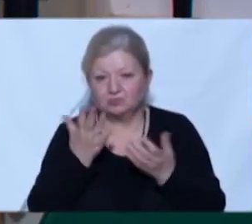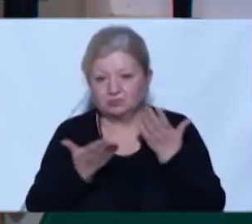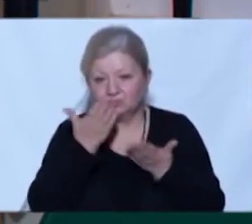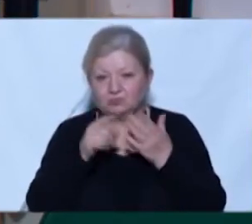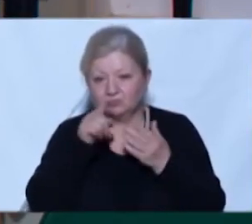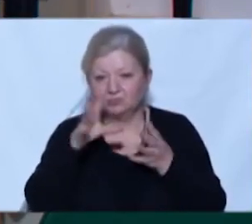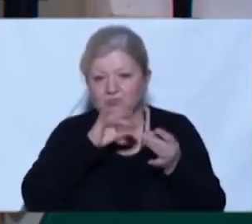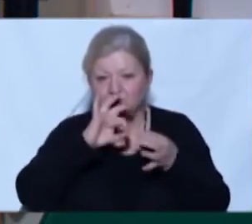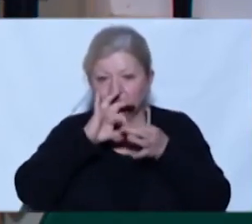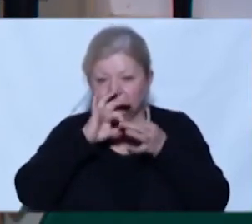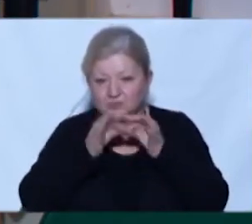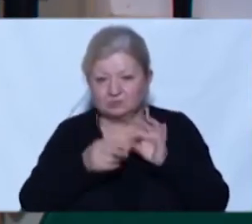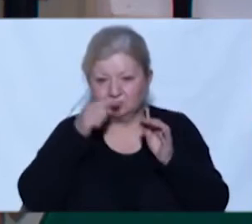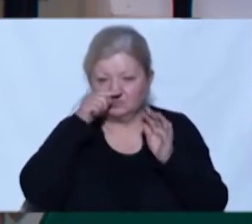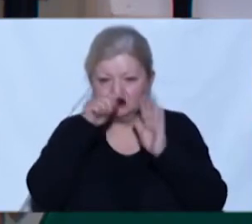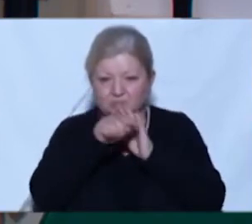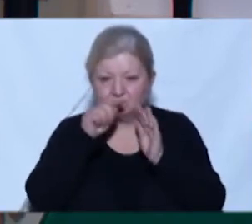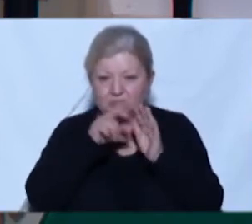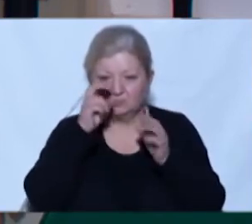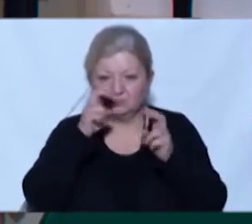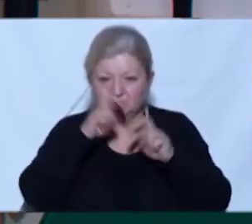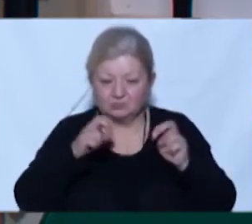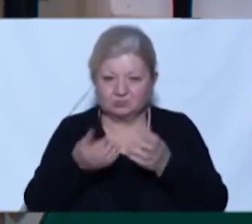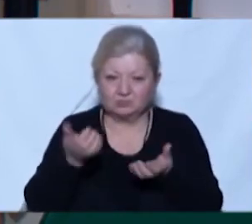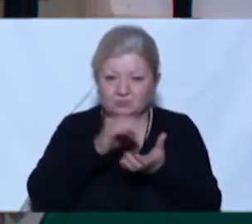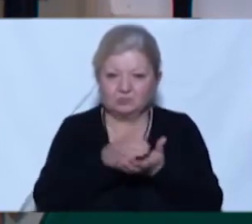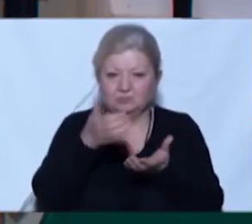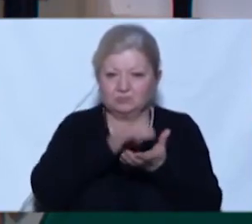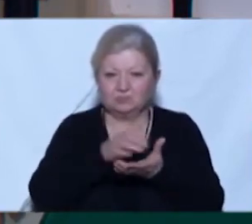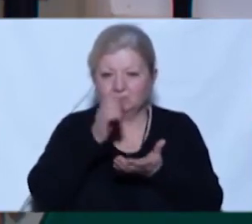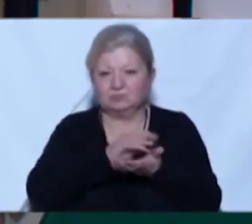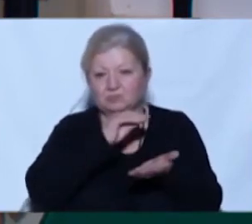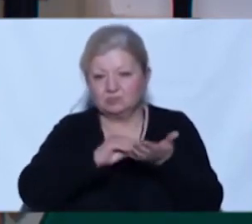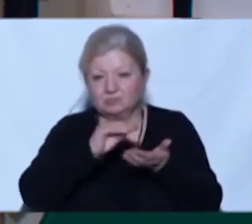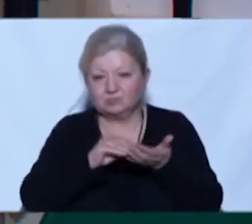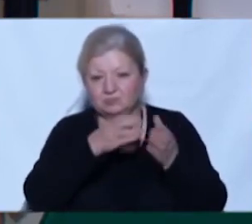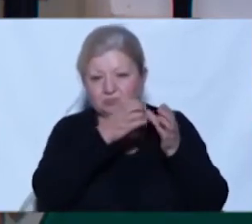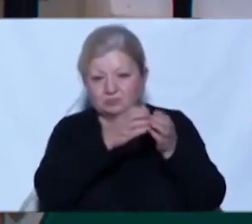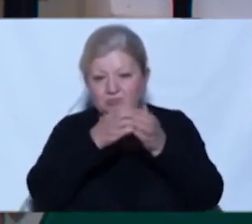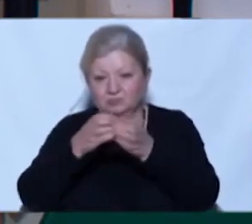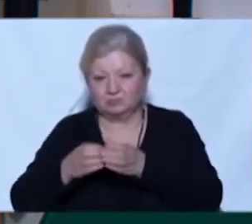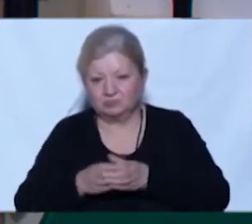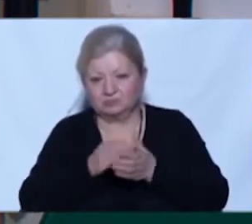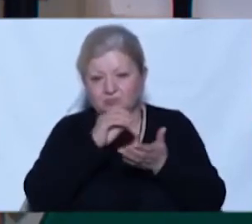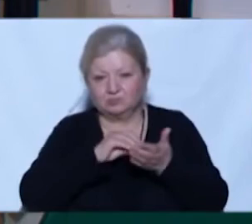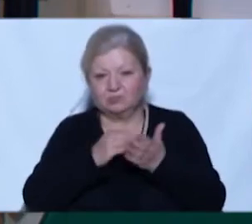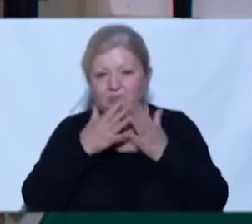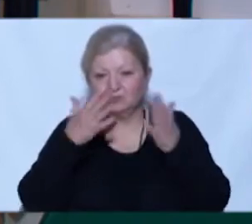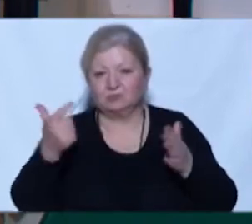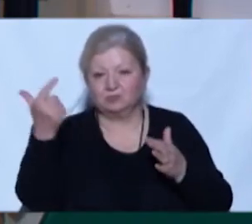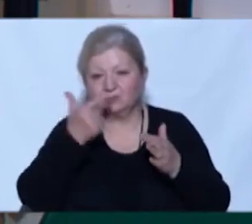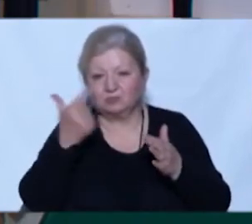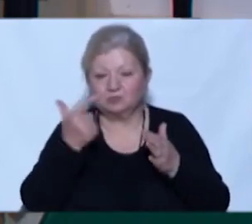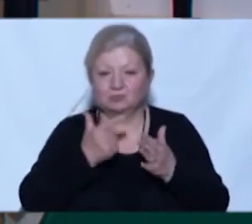დაწვრილებით გაეცნობით დიდი გეოგრაფიულ აღმოჩენებს და დაწერთ და დააჯგუფებთ ინფორმაციას დიდი გეოგრაფიული აღმოჩენების დადებით